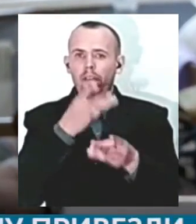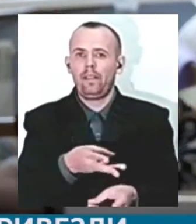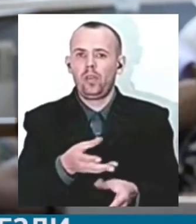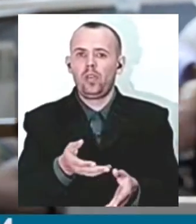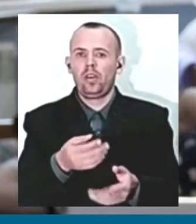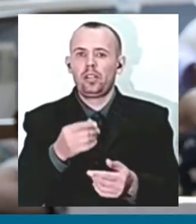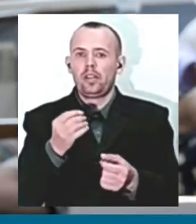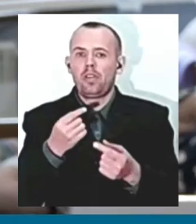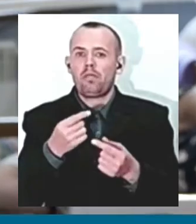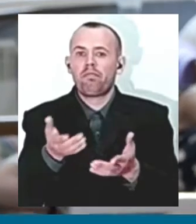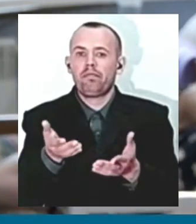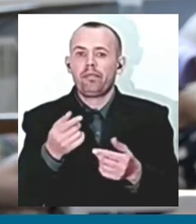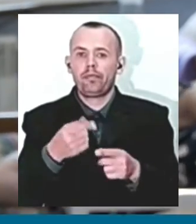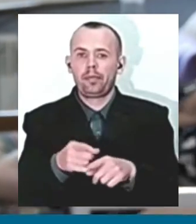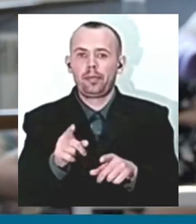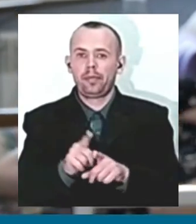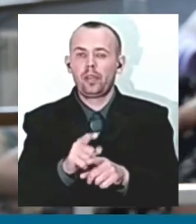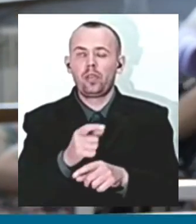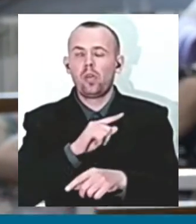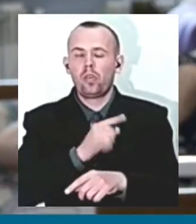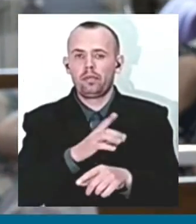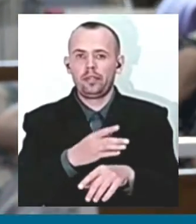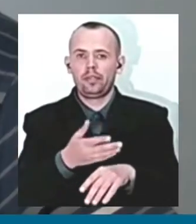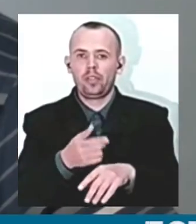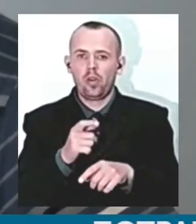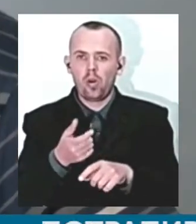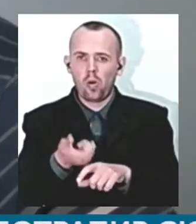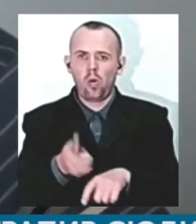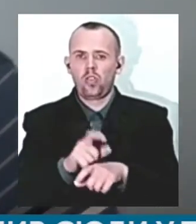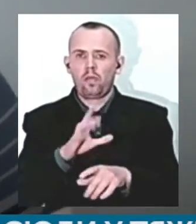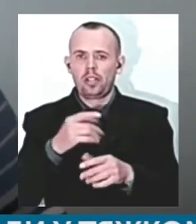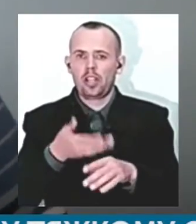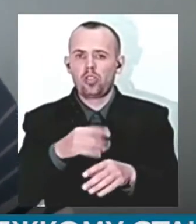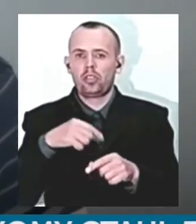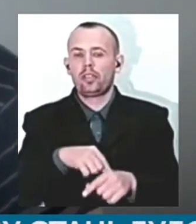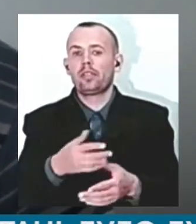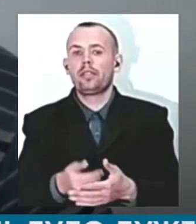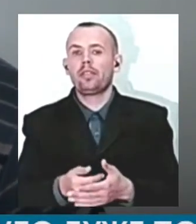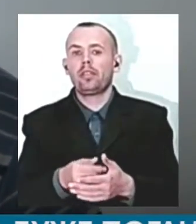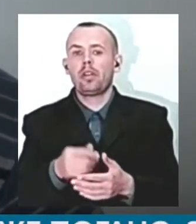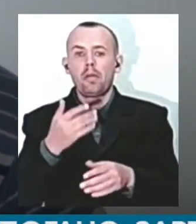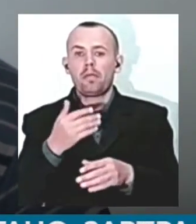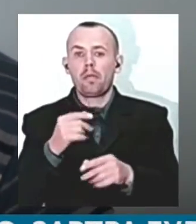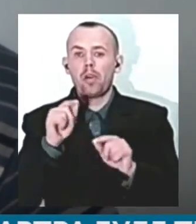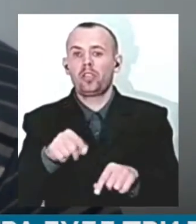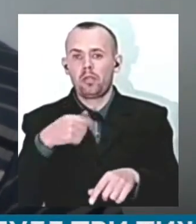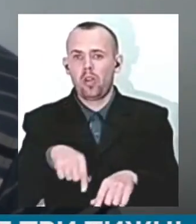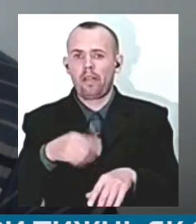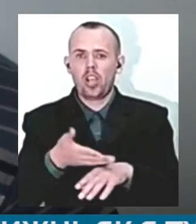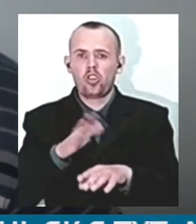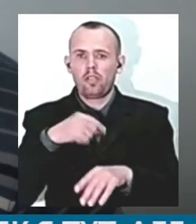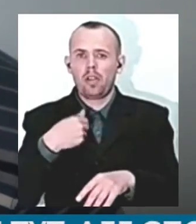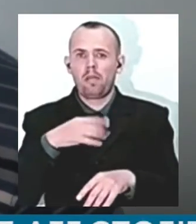дишка, я сильно дуже задихалася. Мені в дуже тяжелому стані з району привезли. Поступив сюди в тяжелому стані, мені було дуже погано.